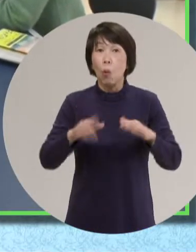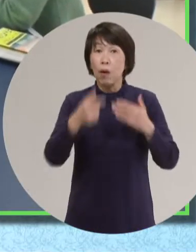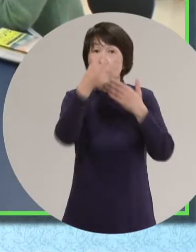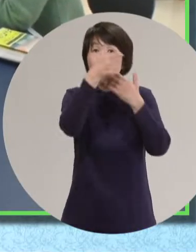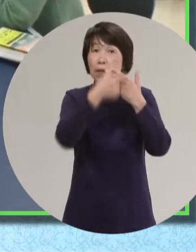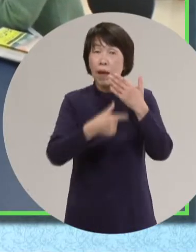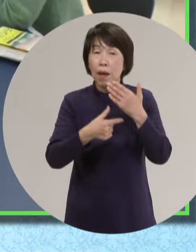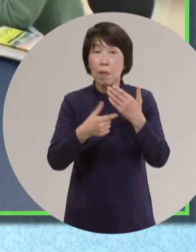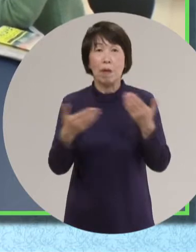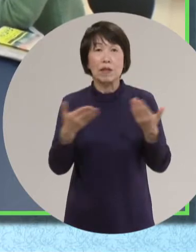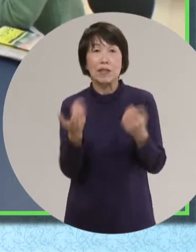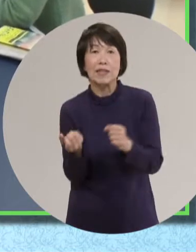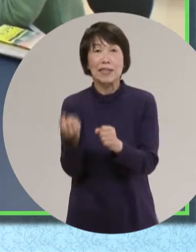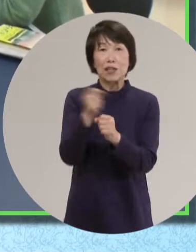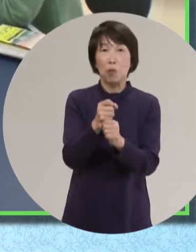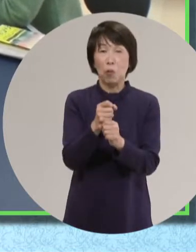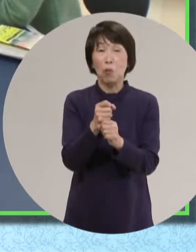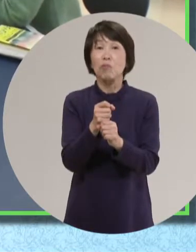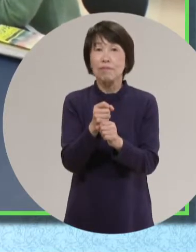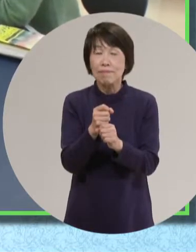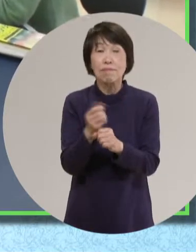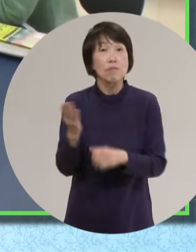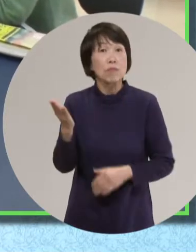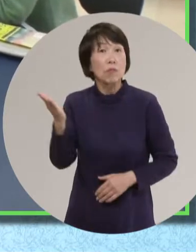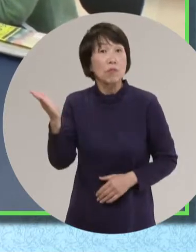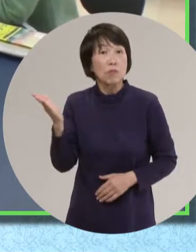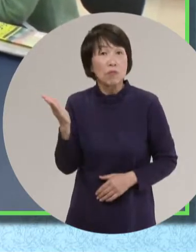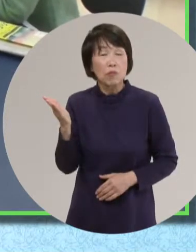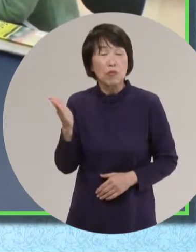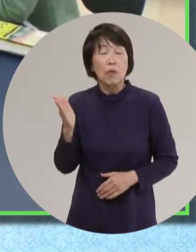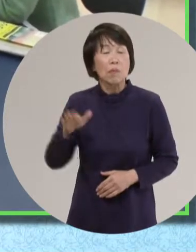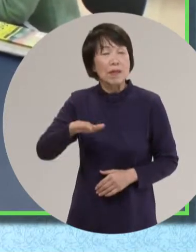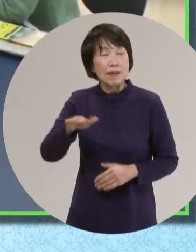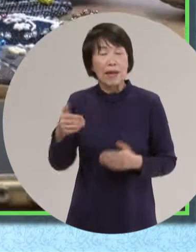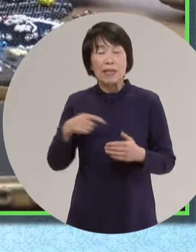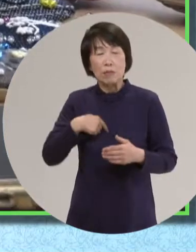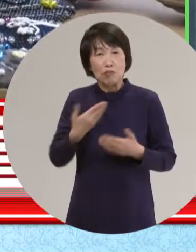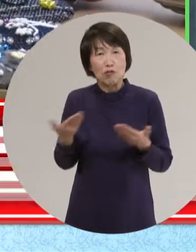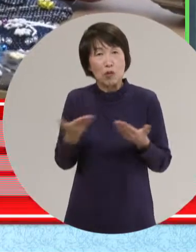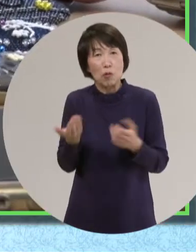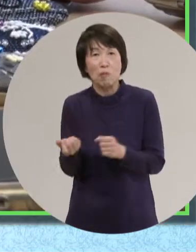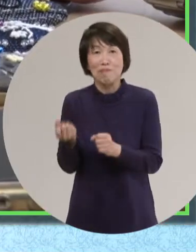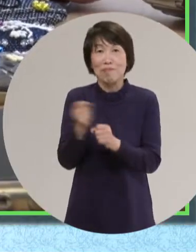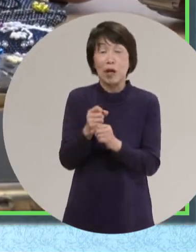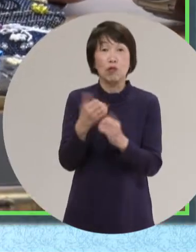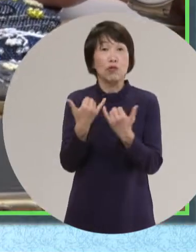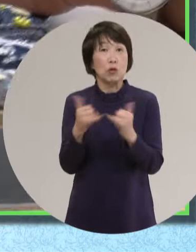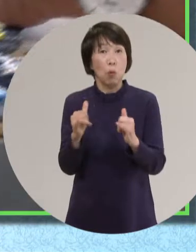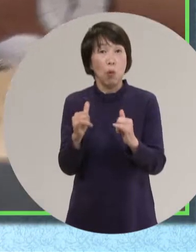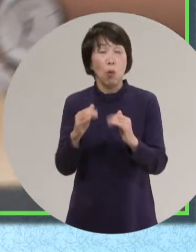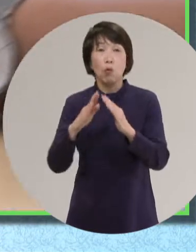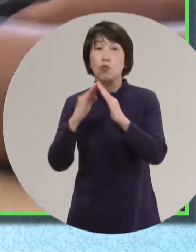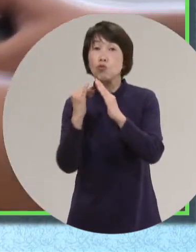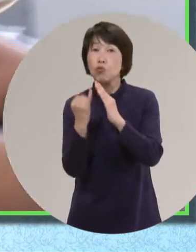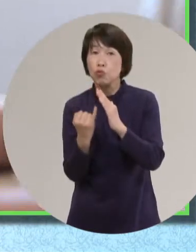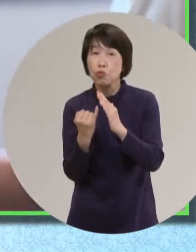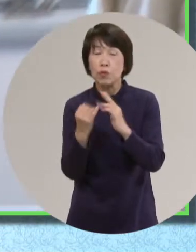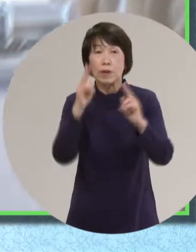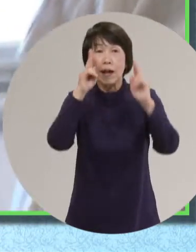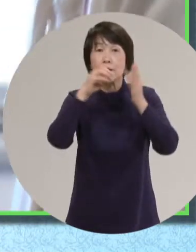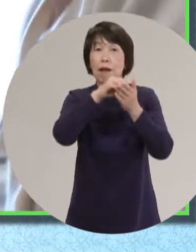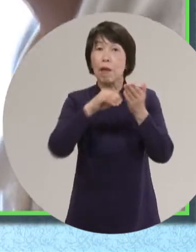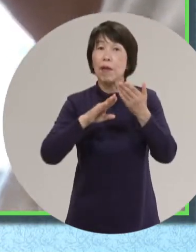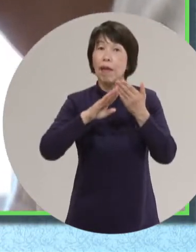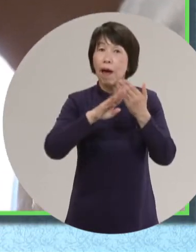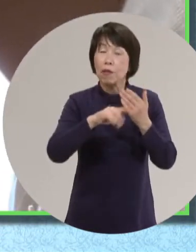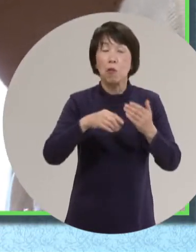今回のテーマは企業。こちらの皆さん全員起業家なんです。主婦もいれば退職後